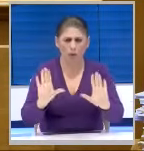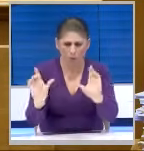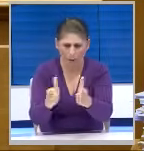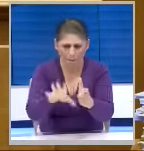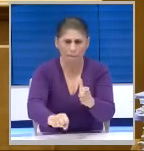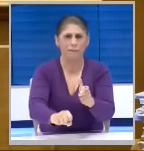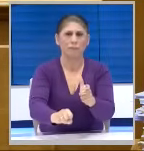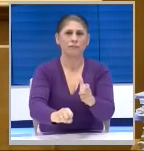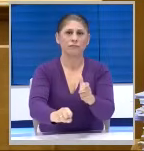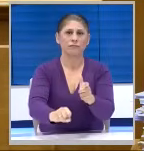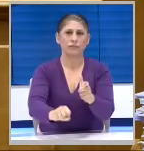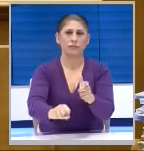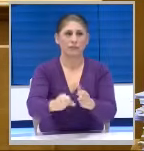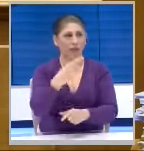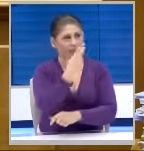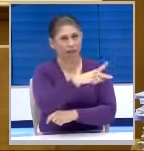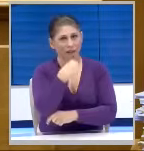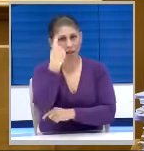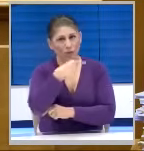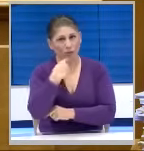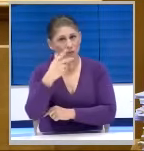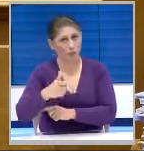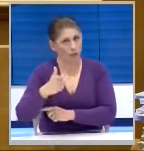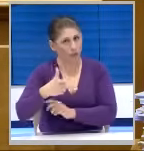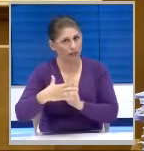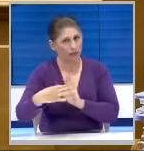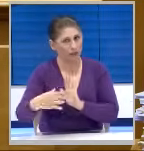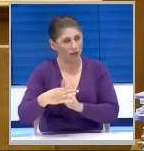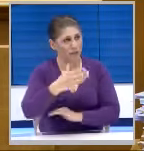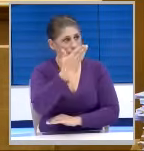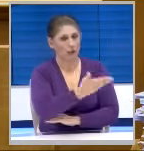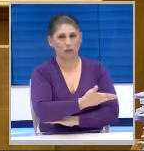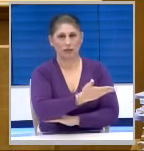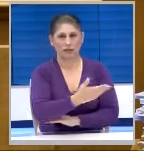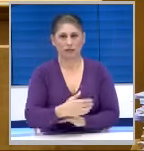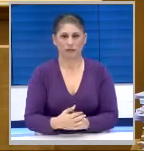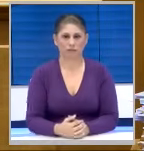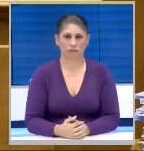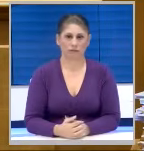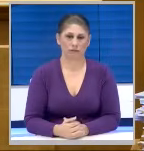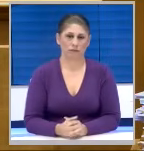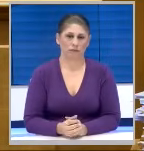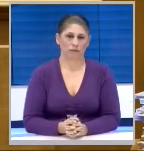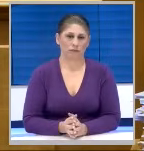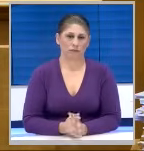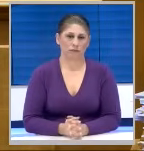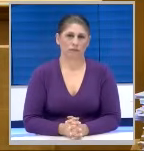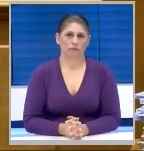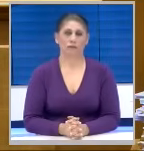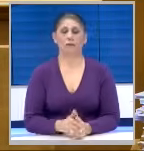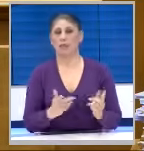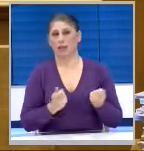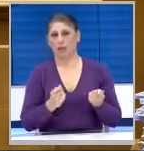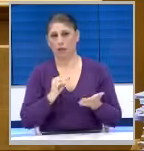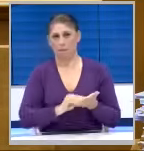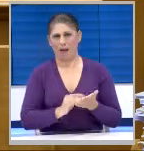δευτερόλεπτο δικά σας πρόσωπα του οσε διορισμένα από σας και να γίνονται και πάλι